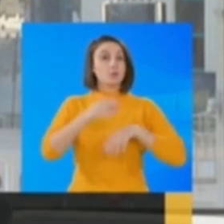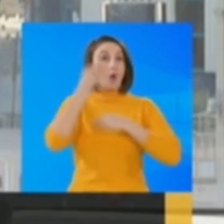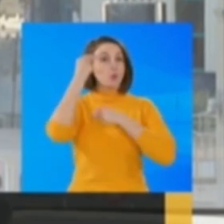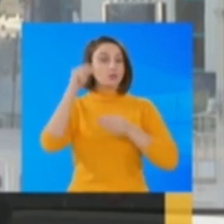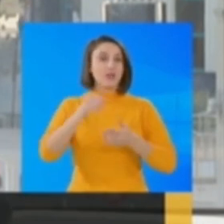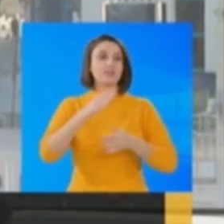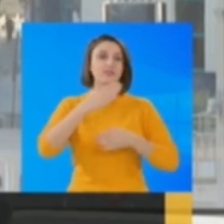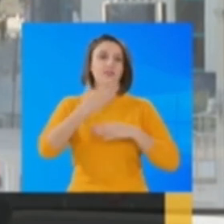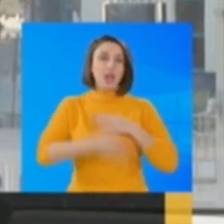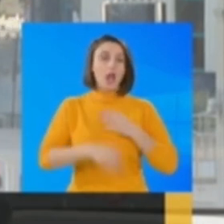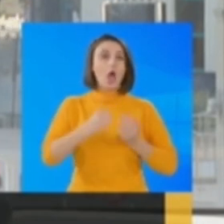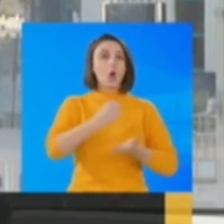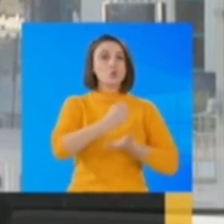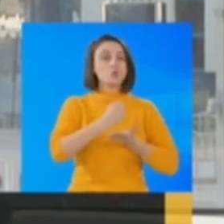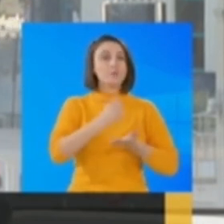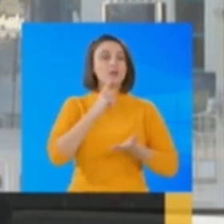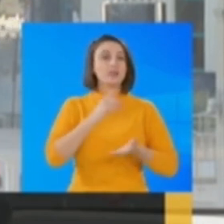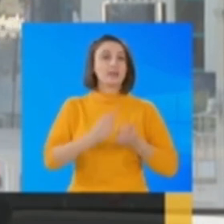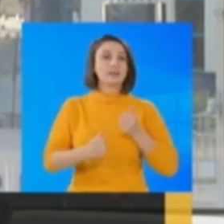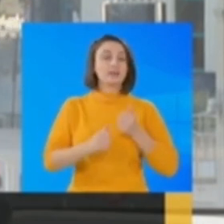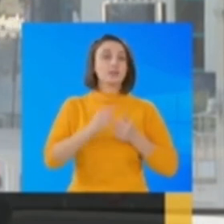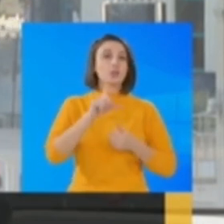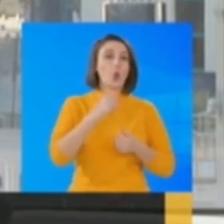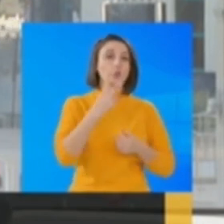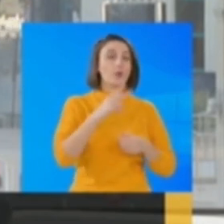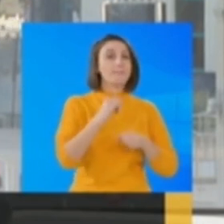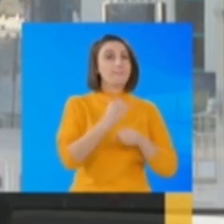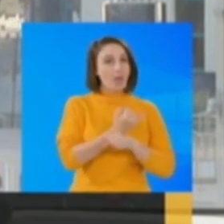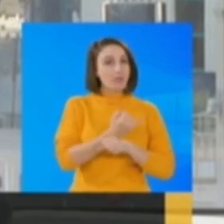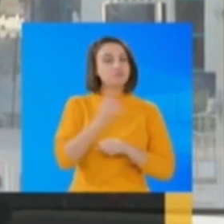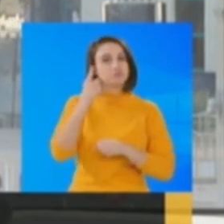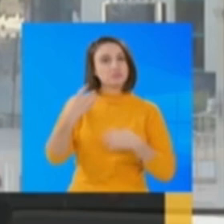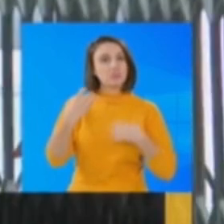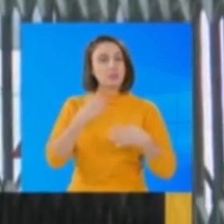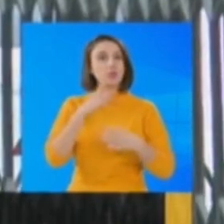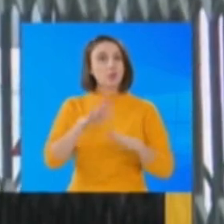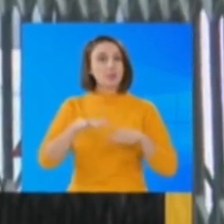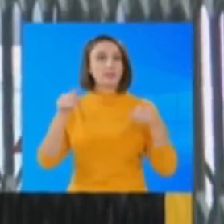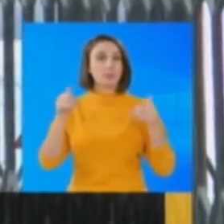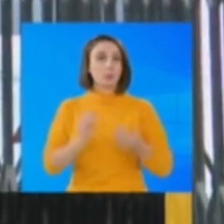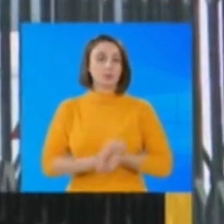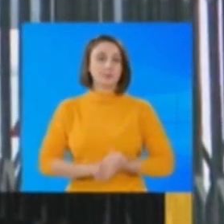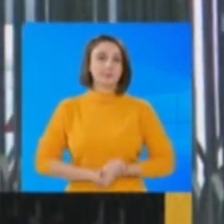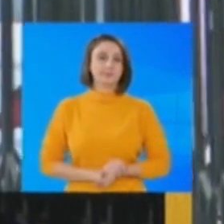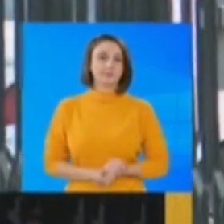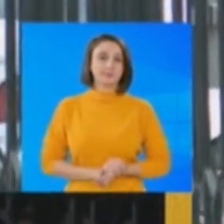că finala Cupei României se va disputa pe 22 mai cu spectatori în tribune.